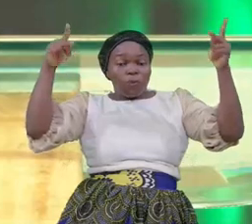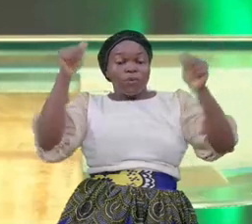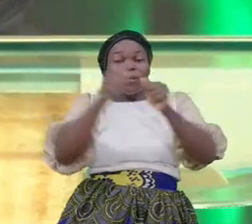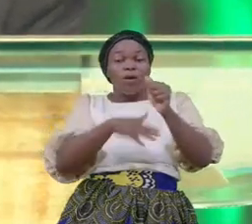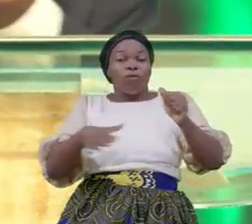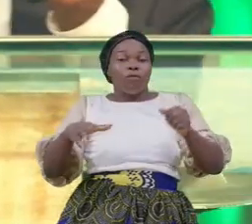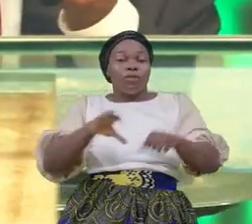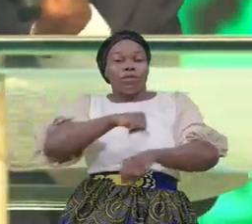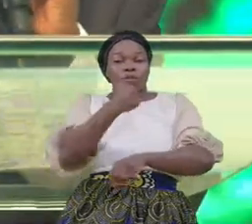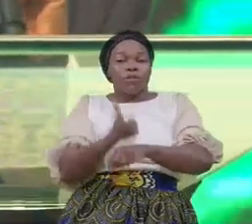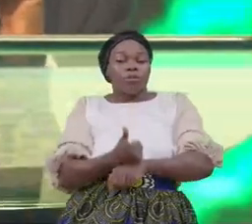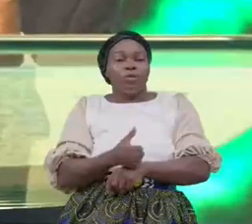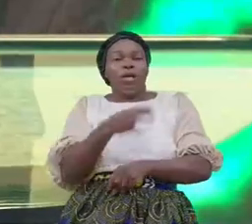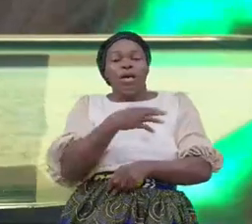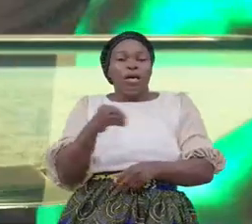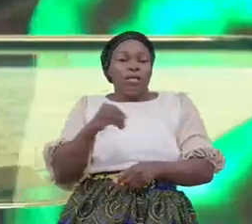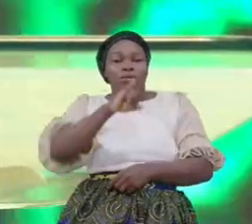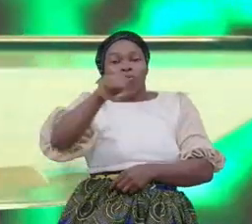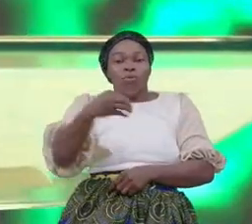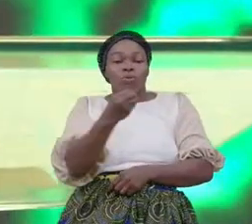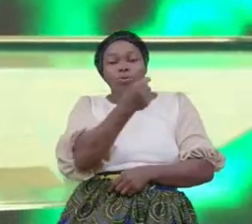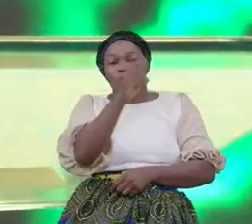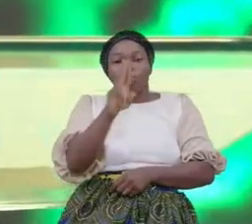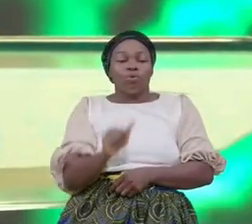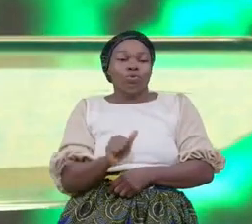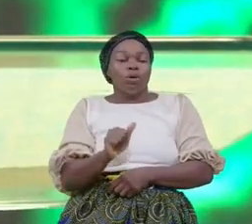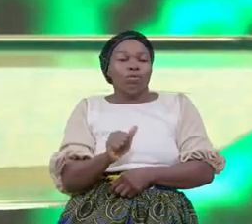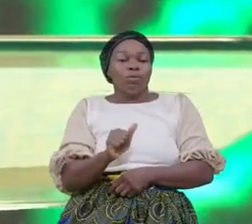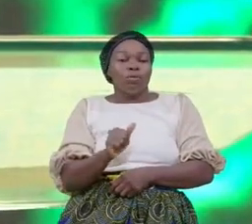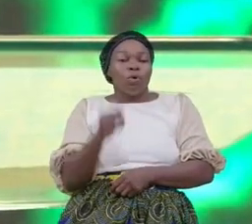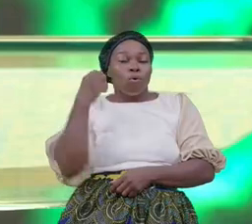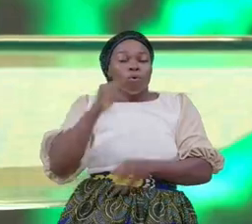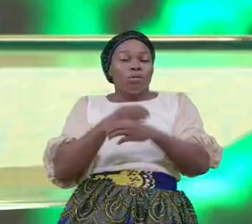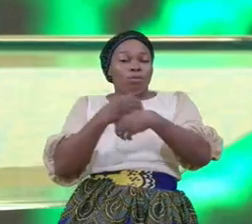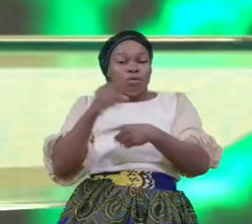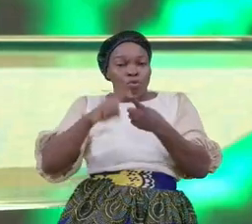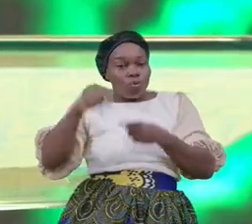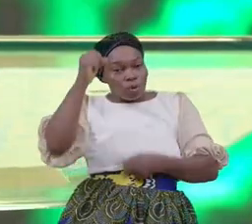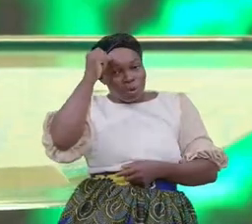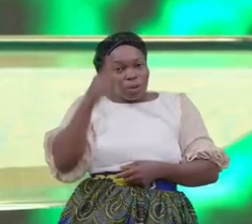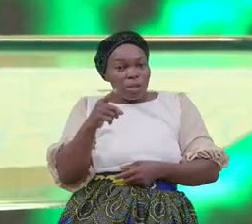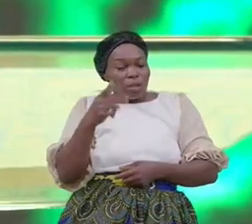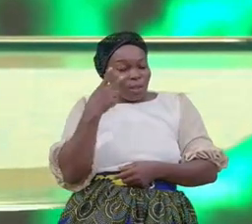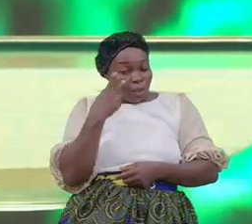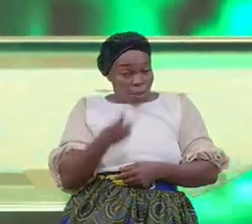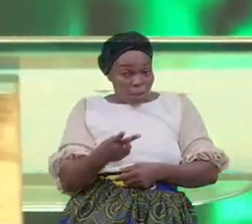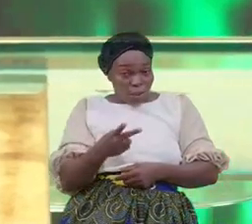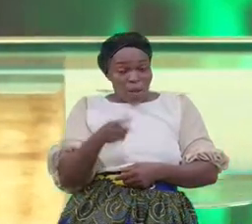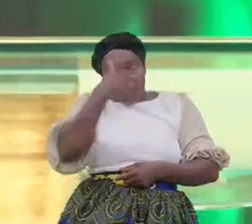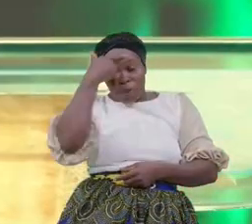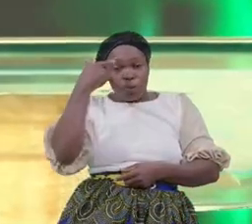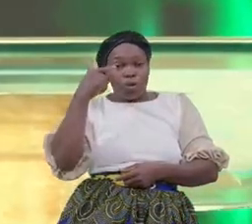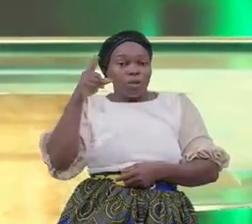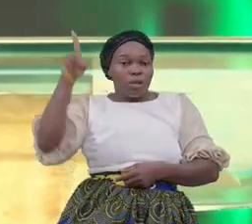prospérité était réglée depuis fort longtemps. Et Josué, tu vas connaître que Josué voit, je livre. On va